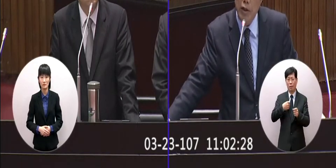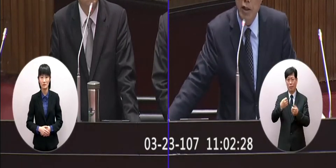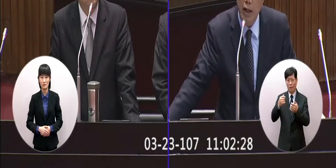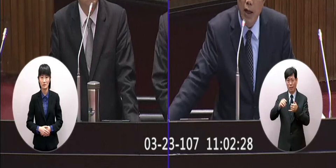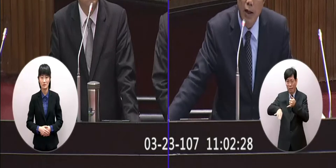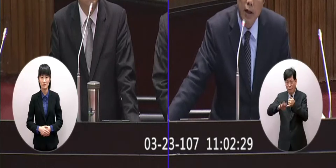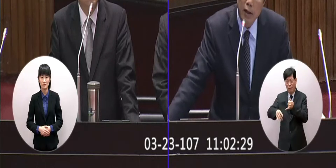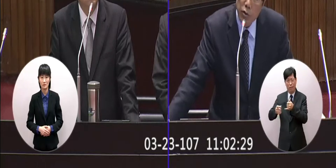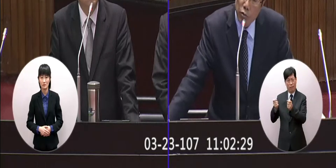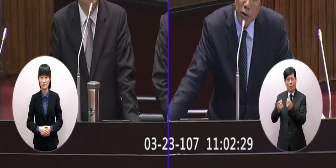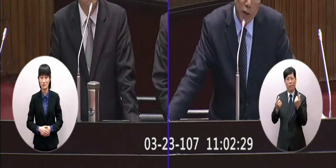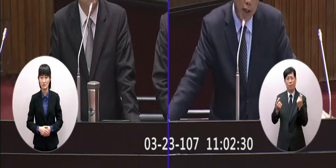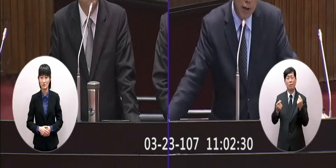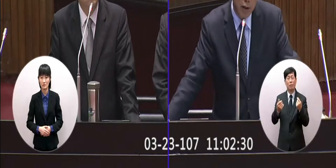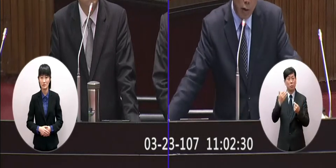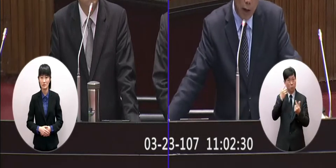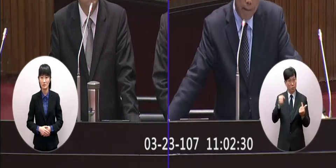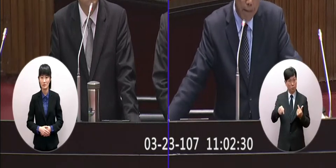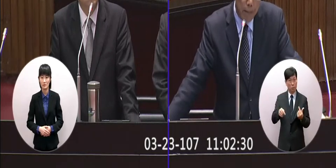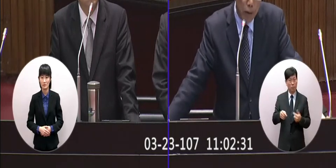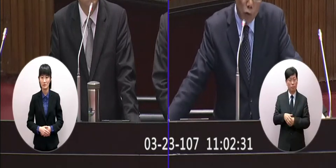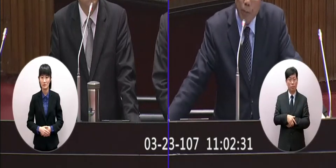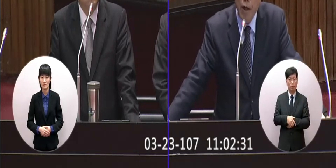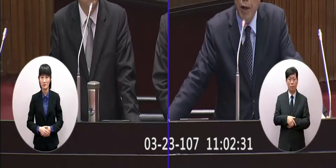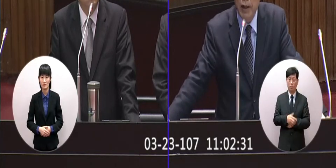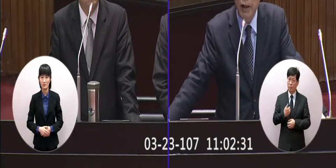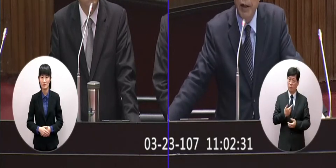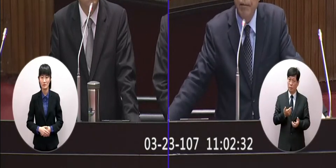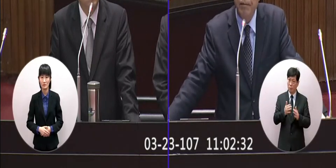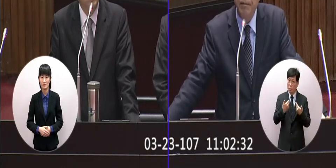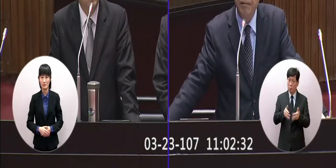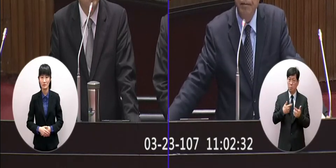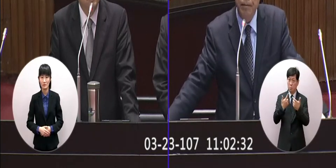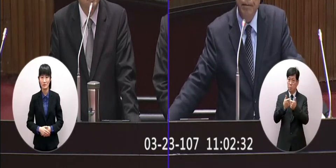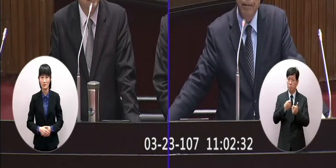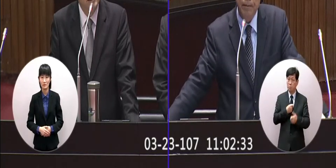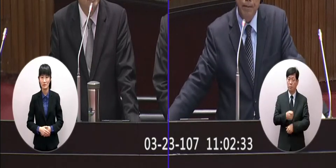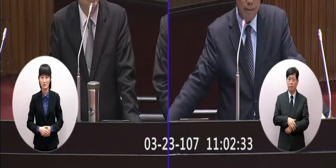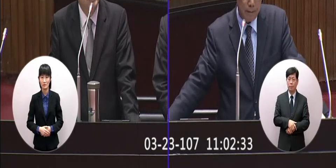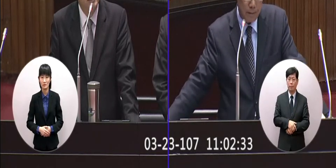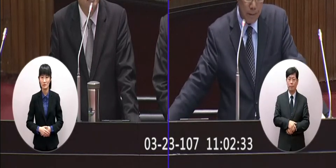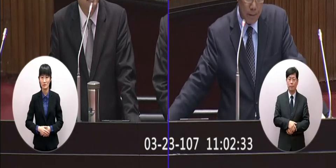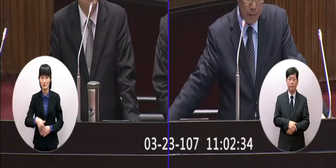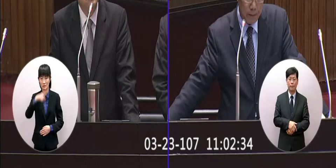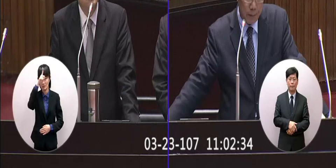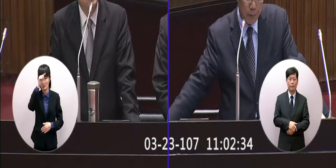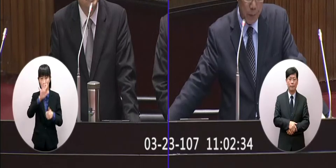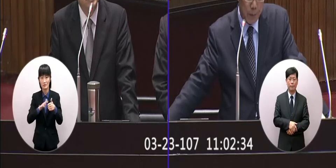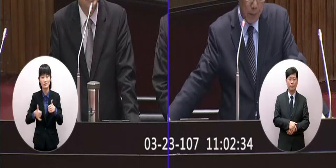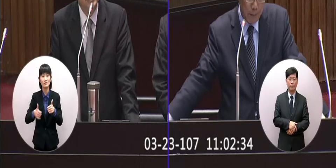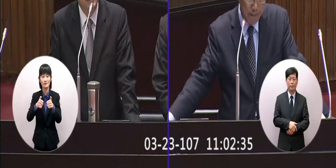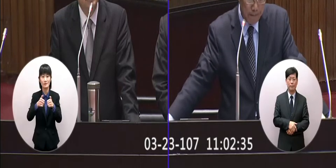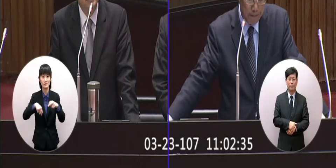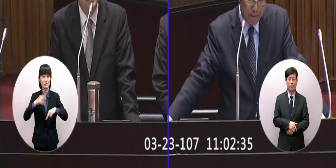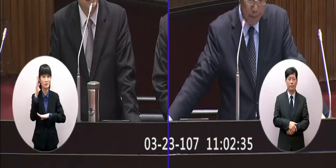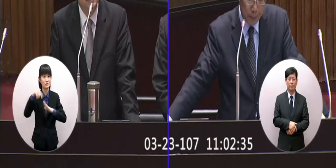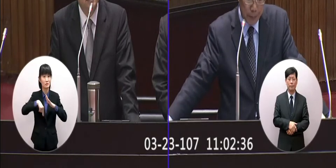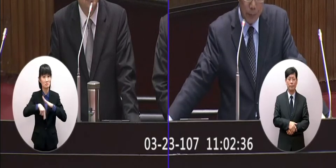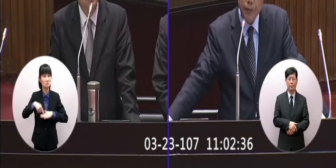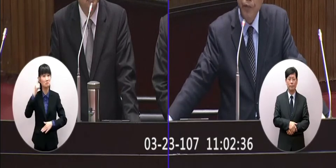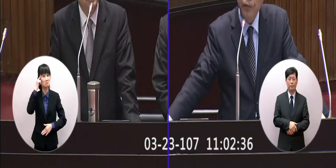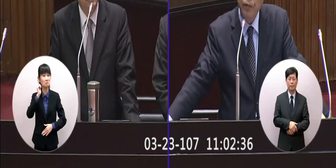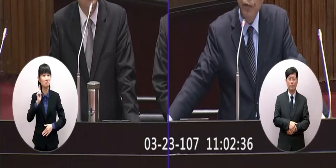鼻会更近啊。那如果是这样子的话，我们要不要因应？ 是，感谢黄委员哈。就行政院的态度